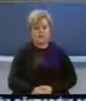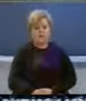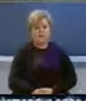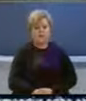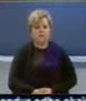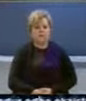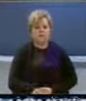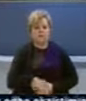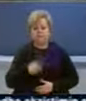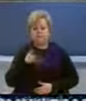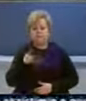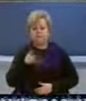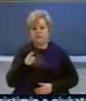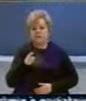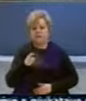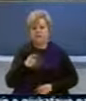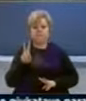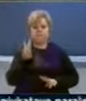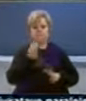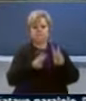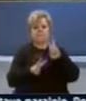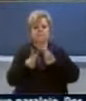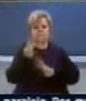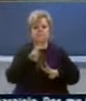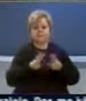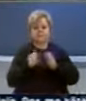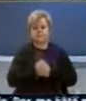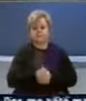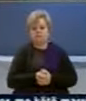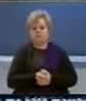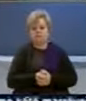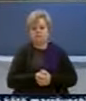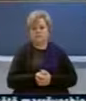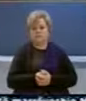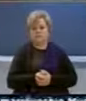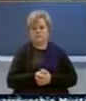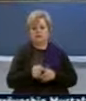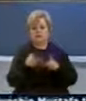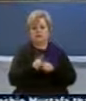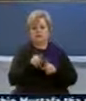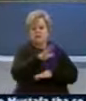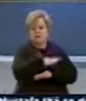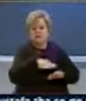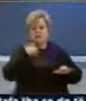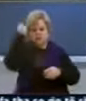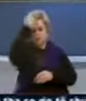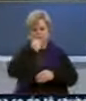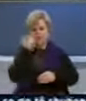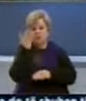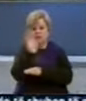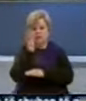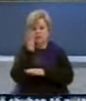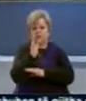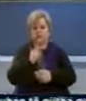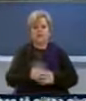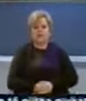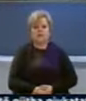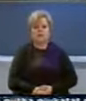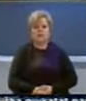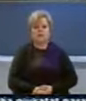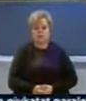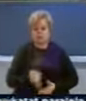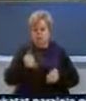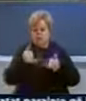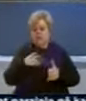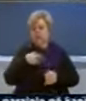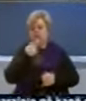Kjo ka vënë në lajthitje organin më të lartë, se që është Lizvendës, kuvendi Kosovës, por edhe përfaqësues. Dhe unë edhe